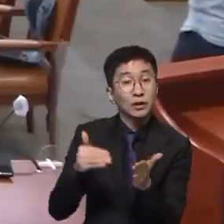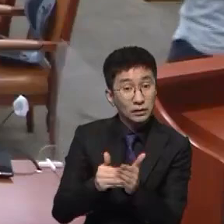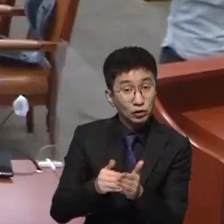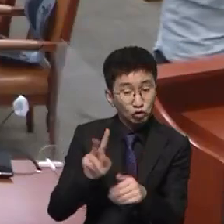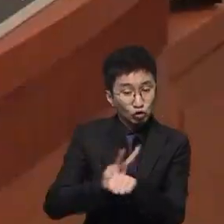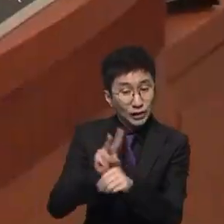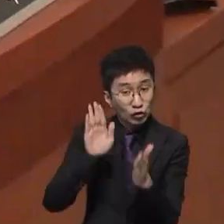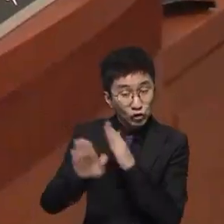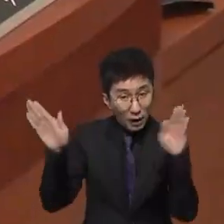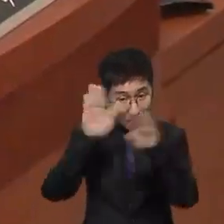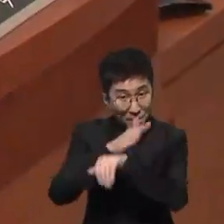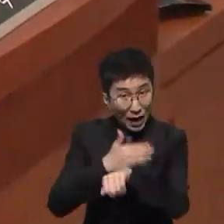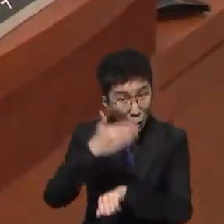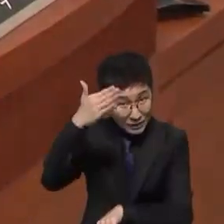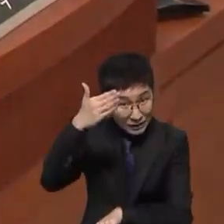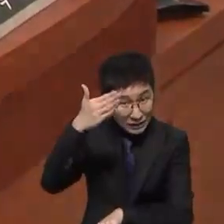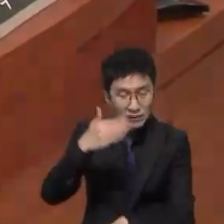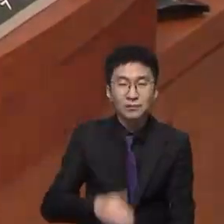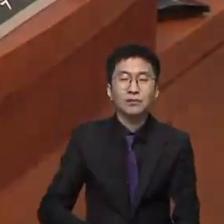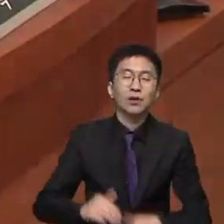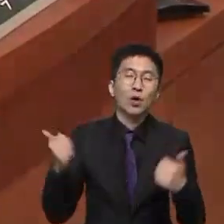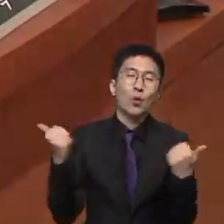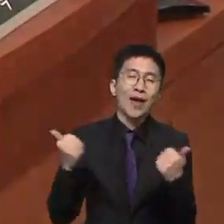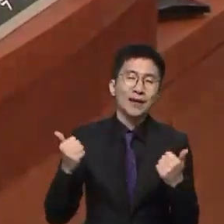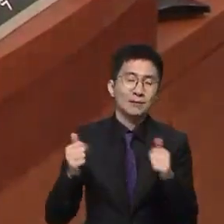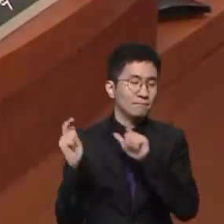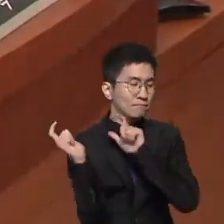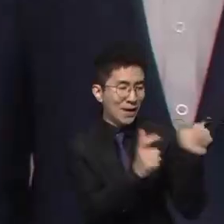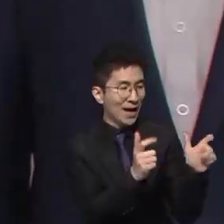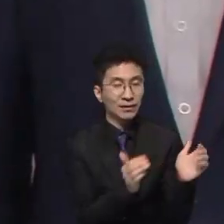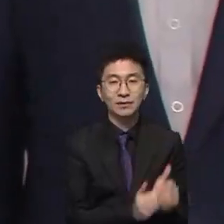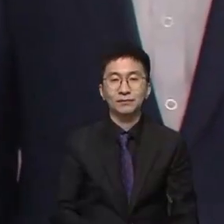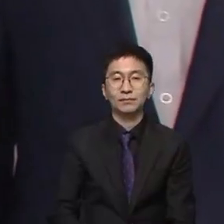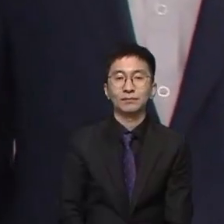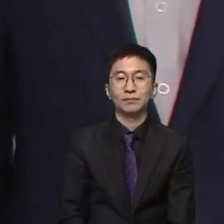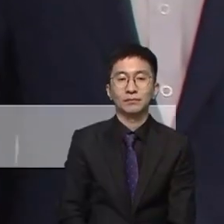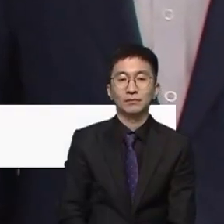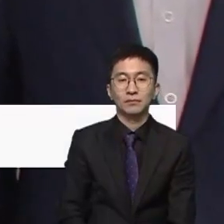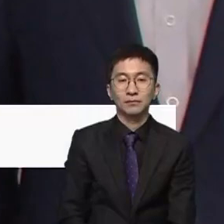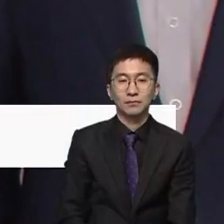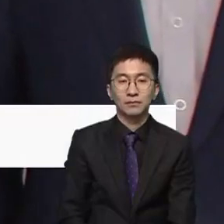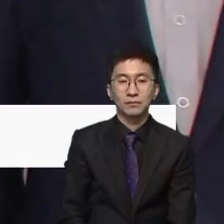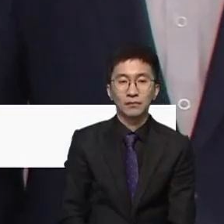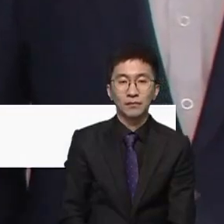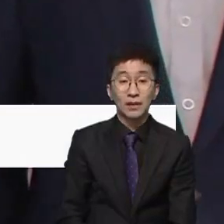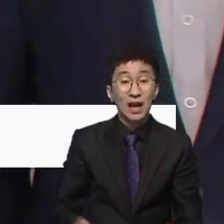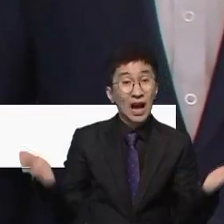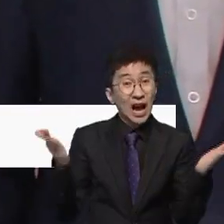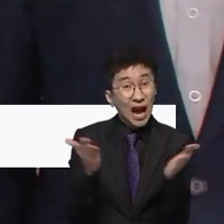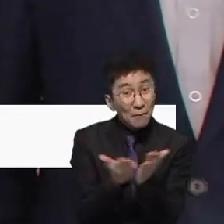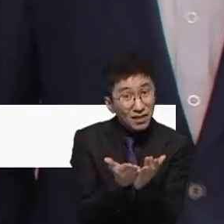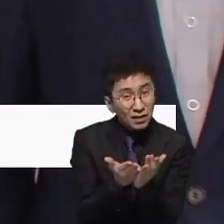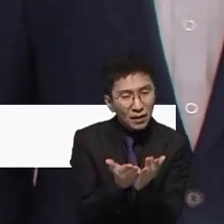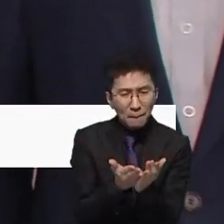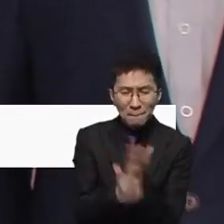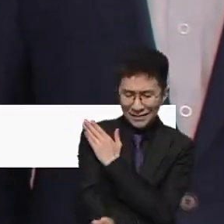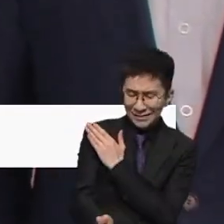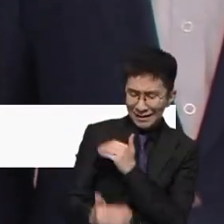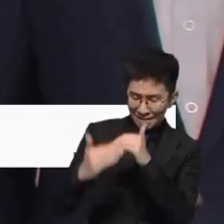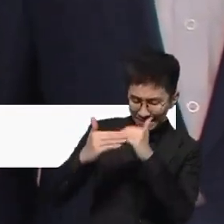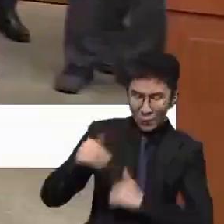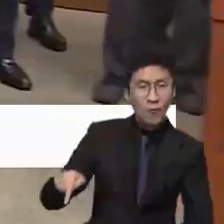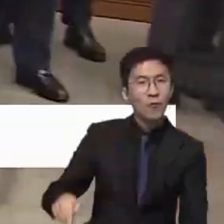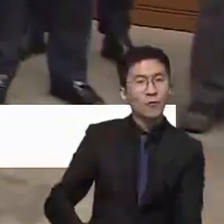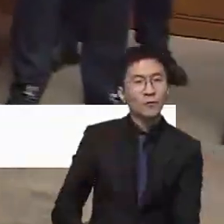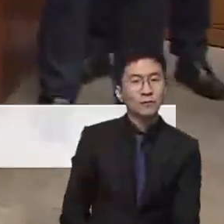9시 최종 단계인 전체 회의 소집을 통보합니다. 합의문 정신에 전혀 위반되는 내용의